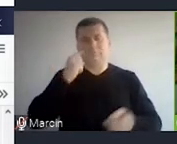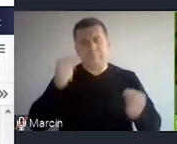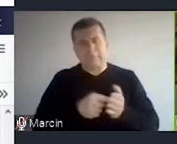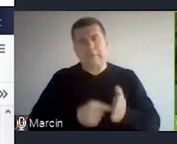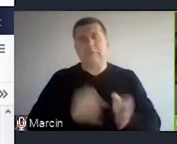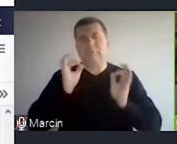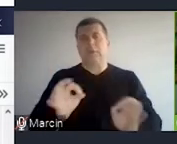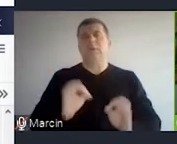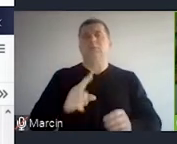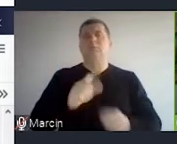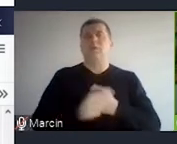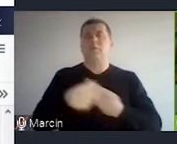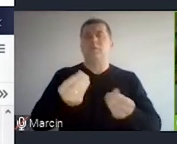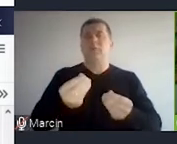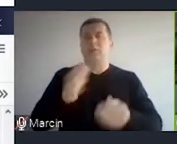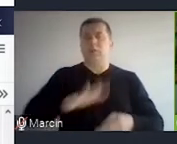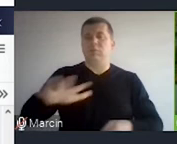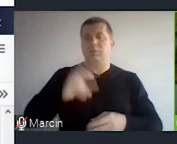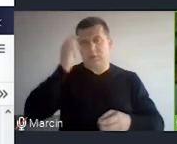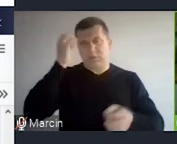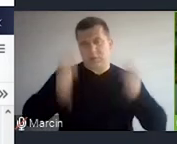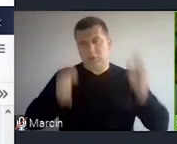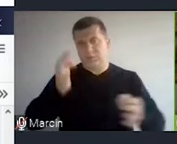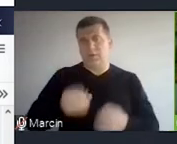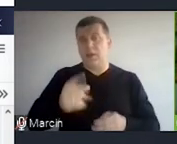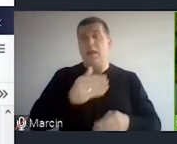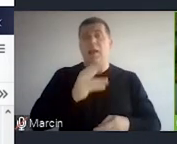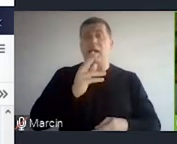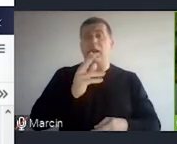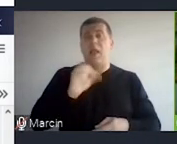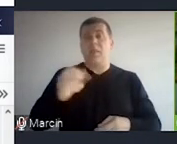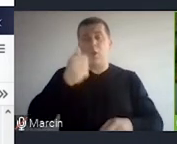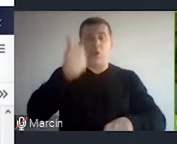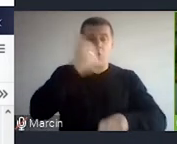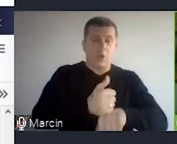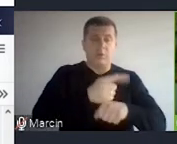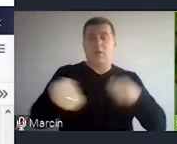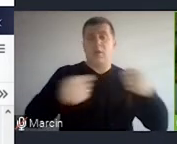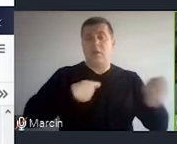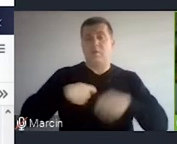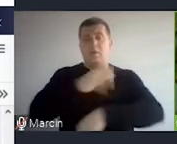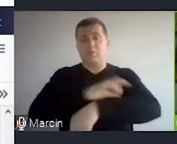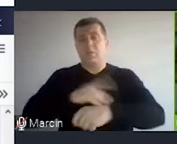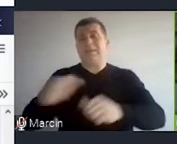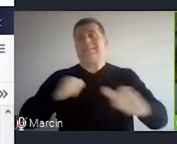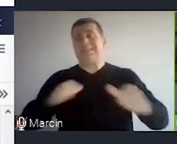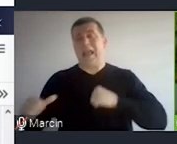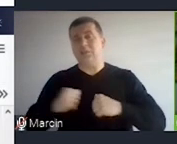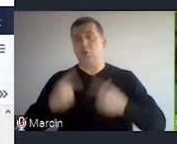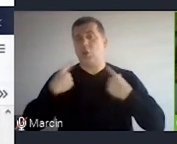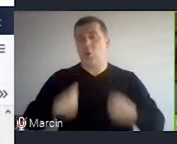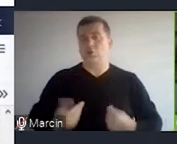finanse publiczne rozważać. Natomiast ten katalog, że to koordynator, że to kierownik projektu, że to zarząd, czyli